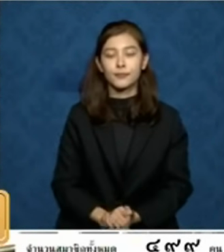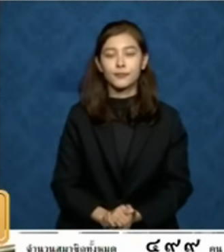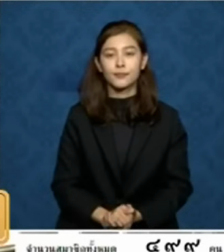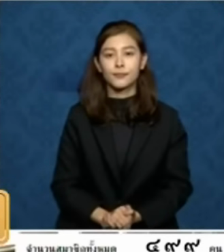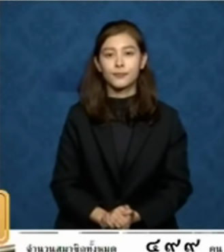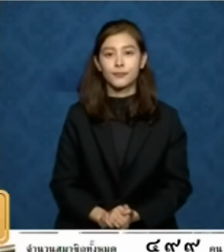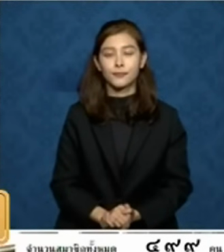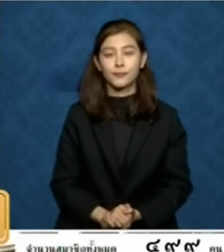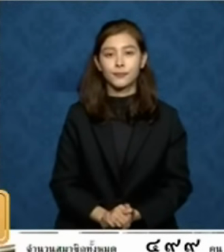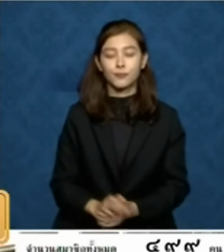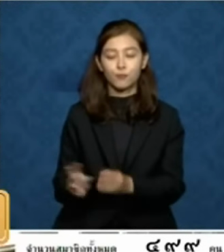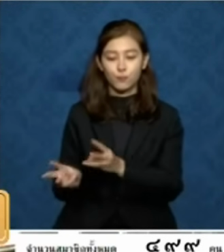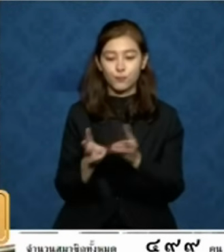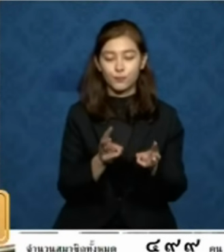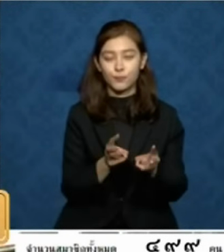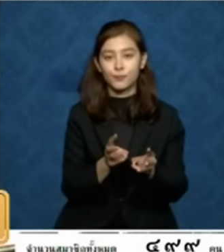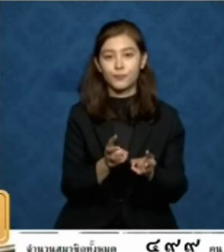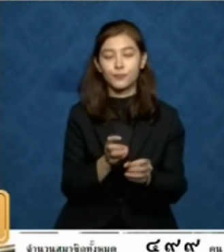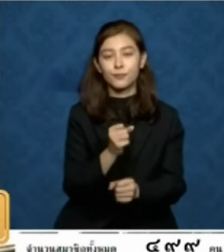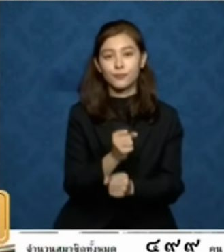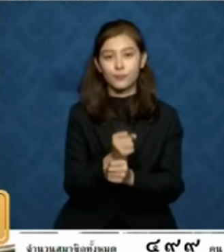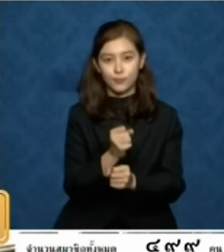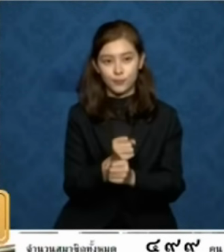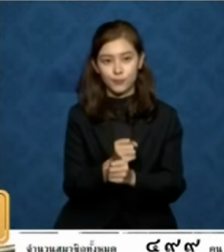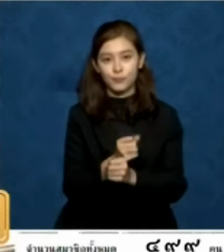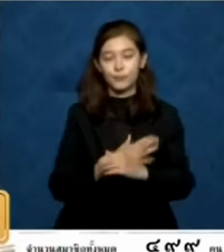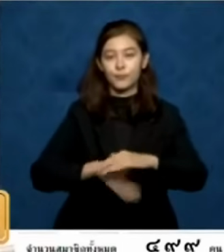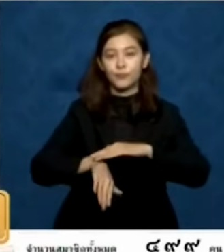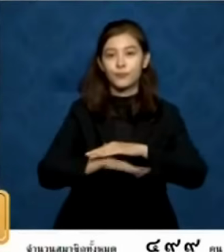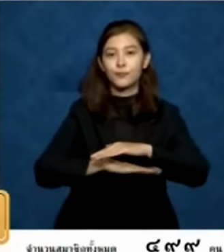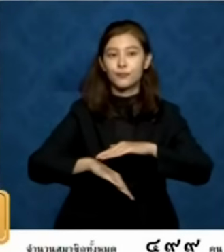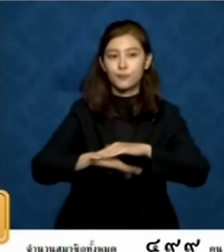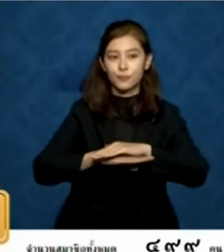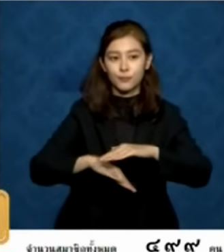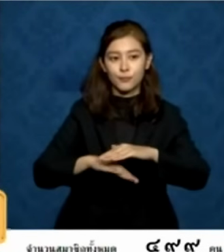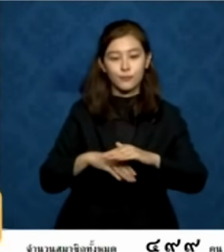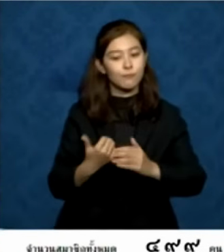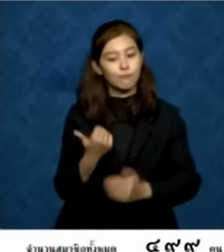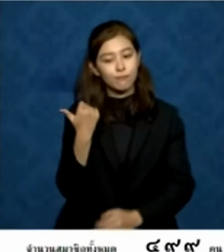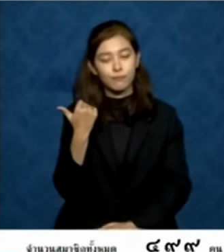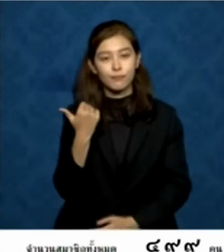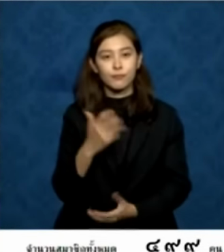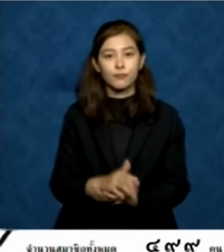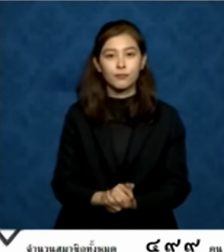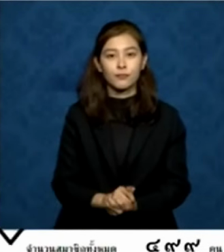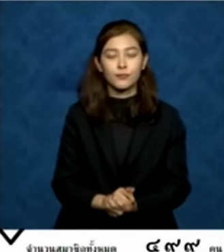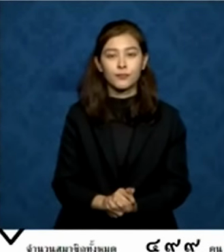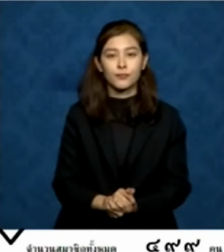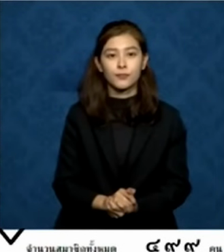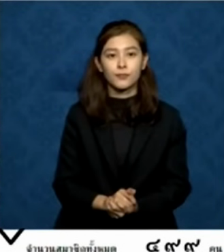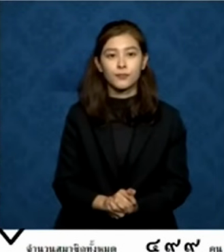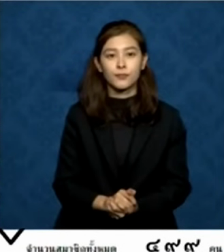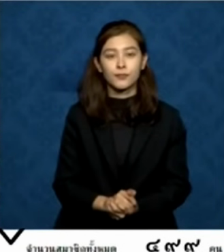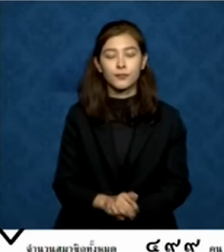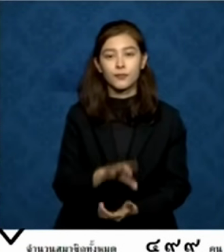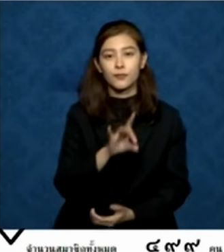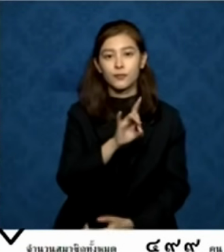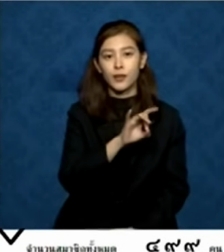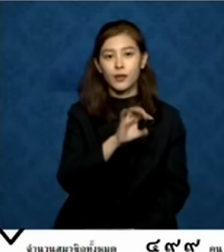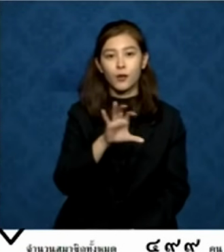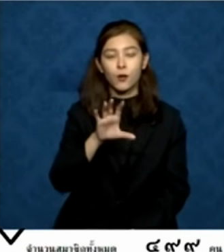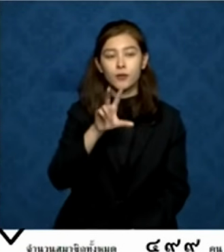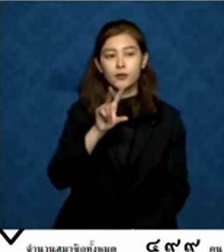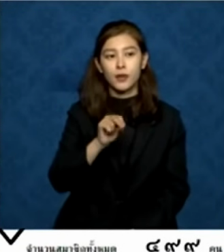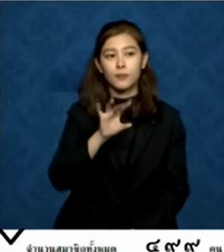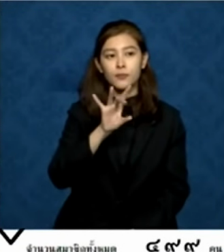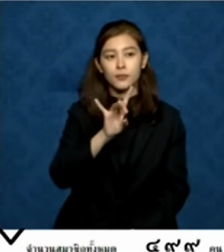การดำเนินการภารกิจพื้นฐานและภารกิจอื่นๆงบประมาณ 837.9 ล้านบาท